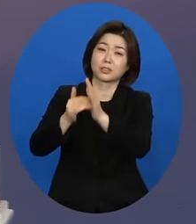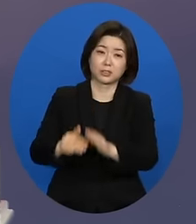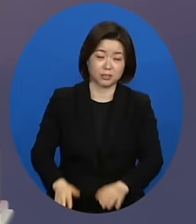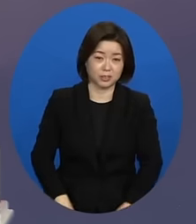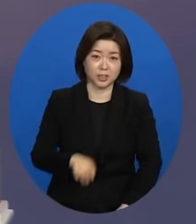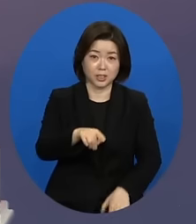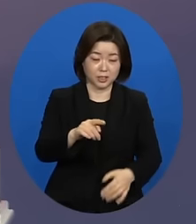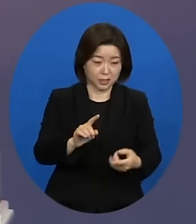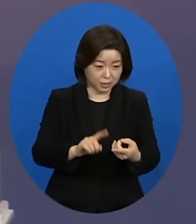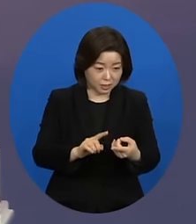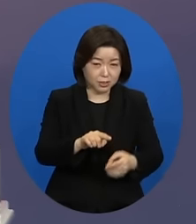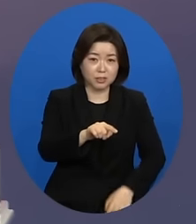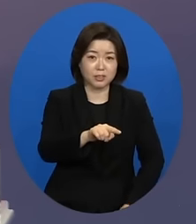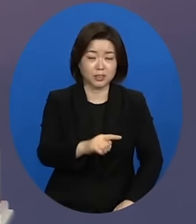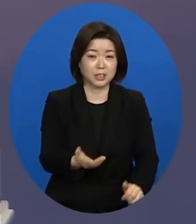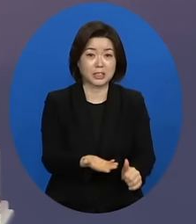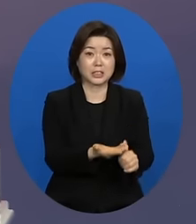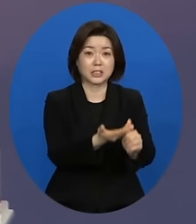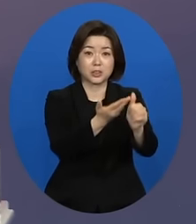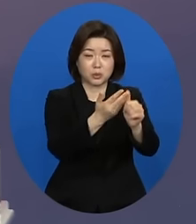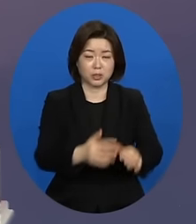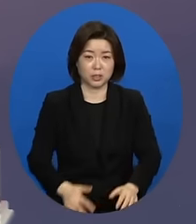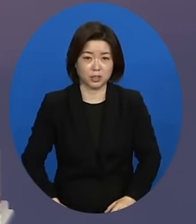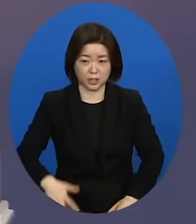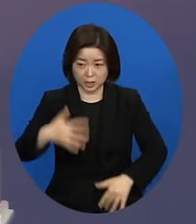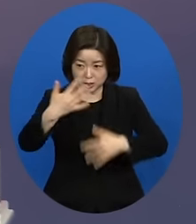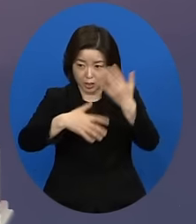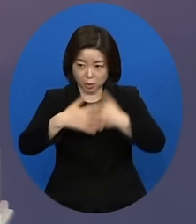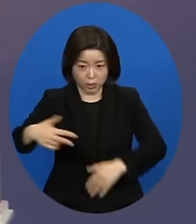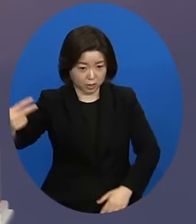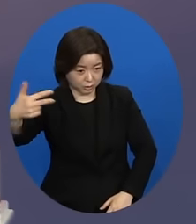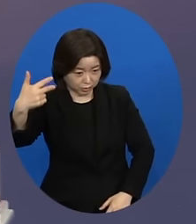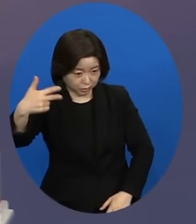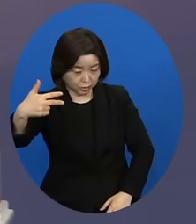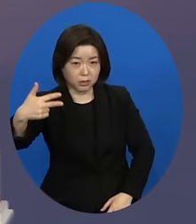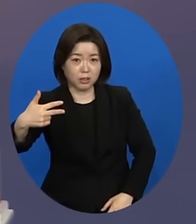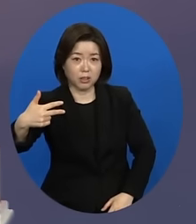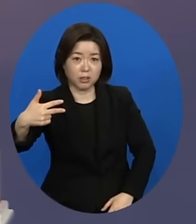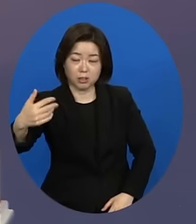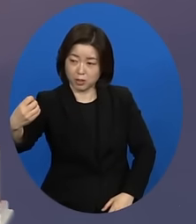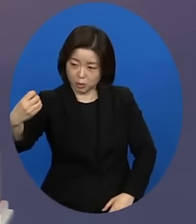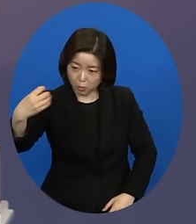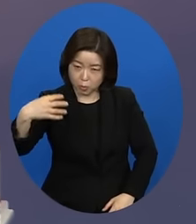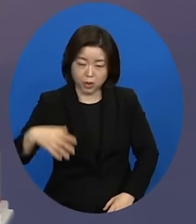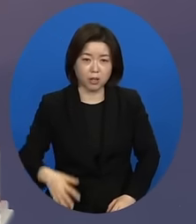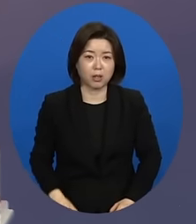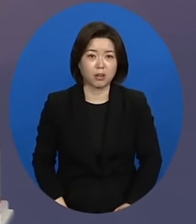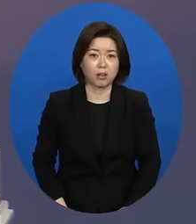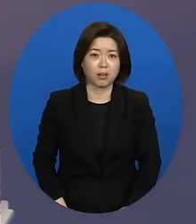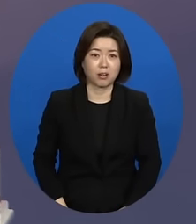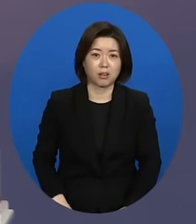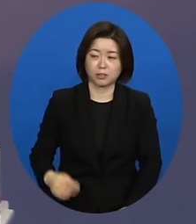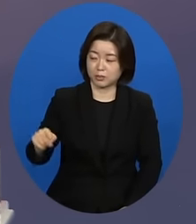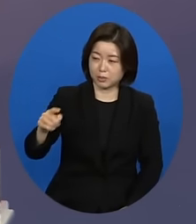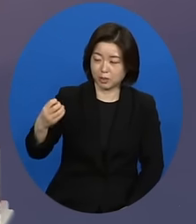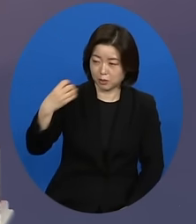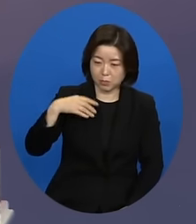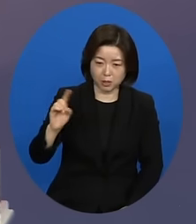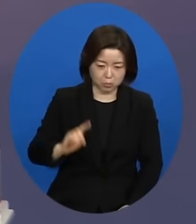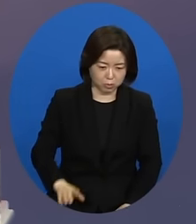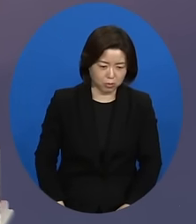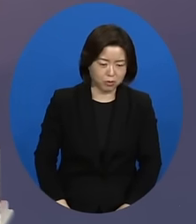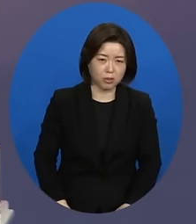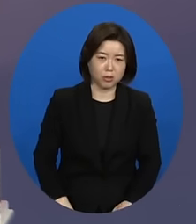키웠는데 영화 촬영하는 사람이 와서 영화 촬영하더니 하는 말이 여권 받으러 가자. 여권 안